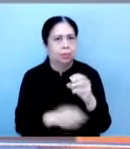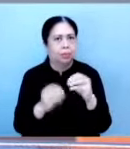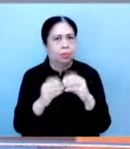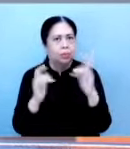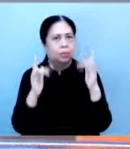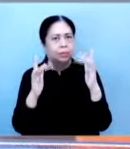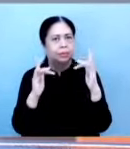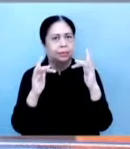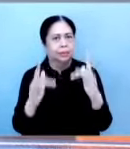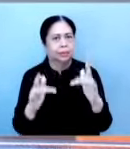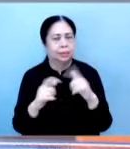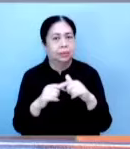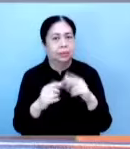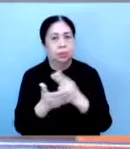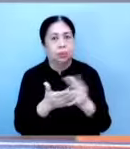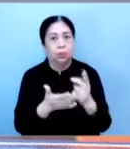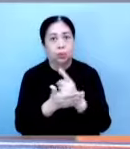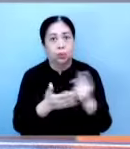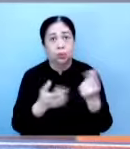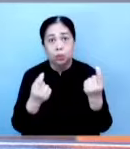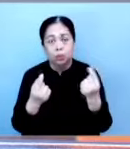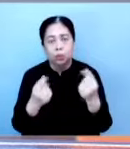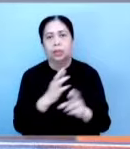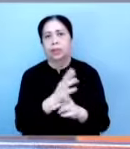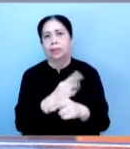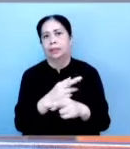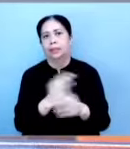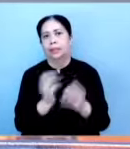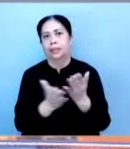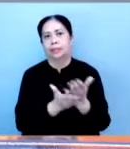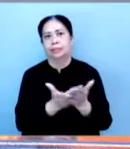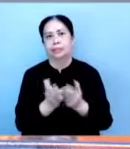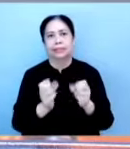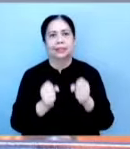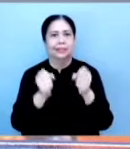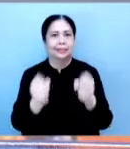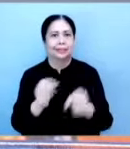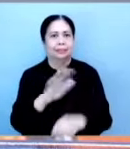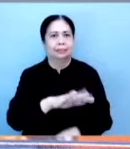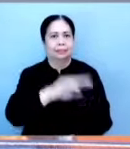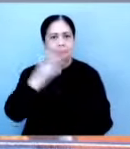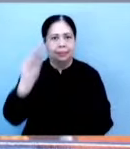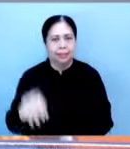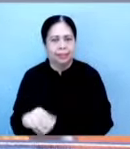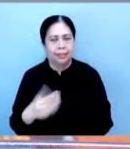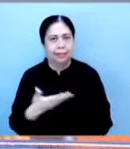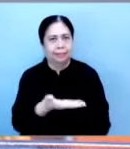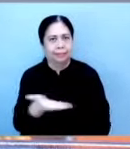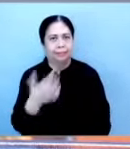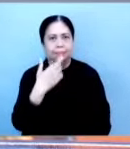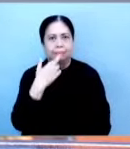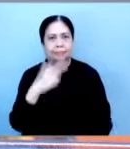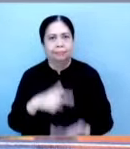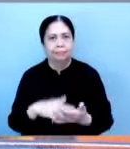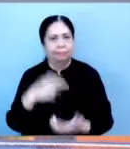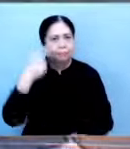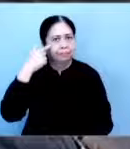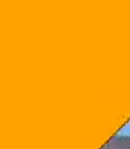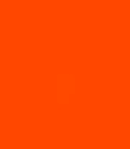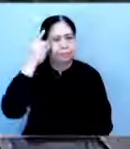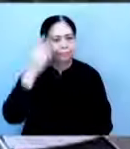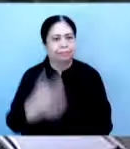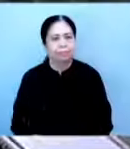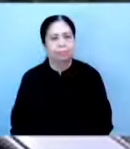trapiko sa semana Santa para ayusin ang ilang kalsada sa Metro Manila nasa frontline ng balitang yan si Gerard de